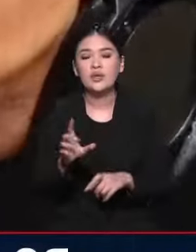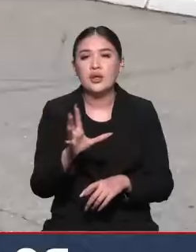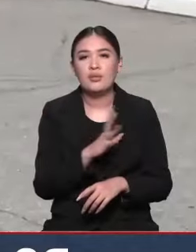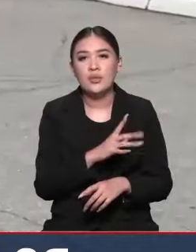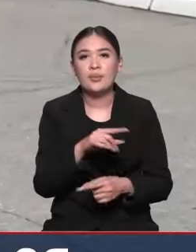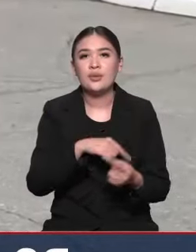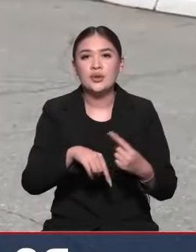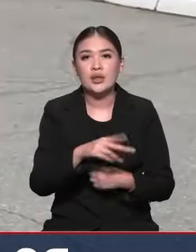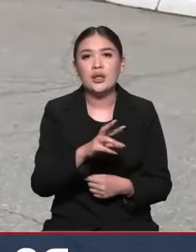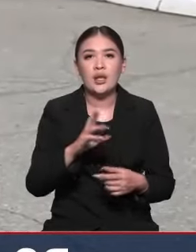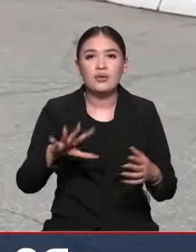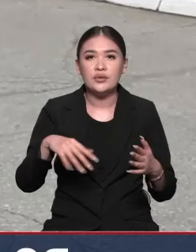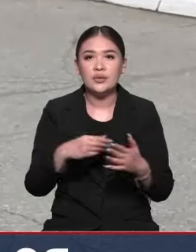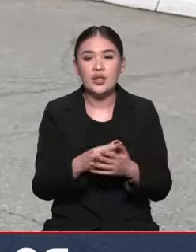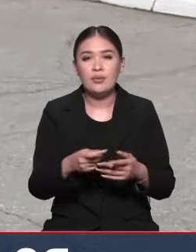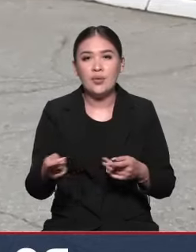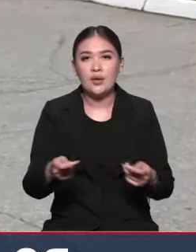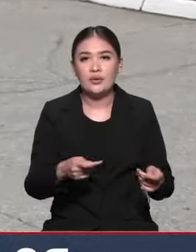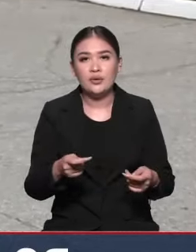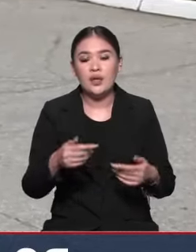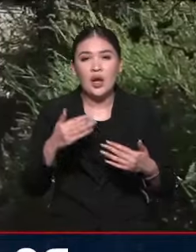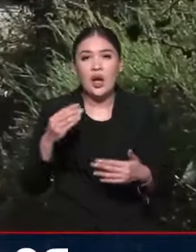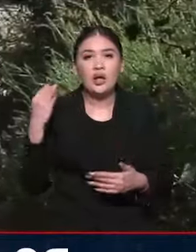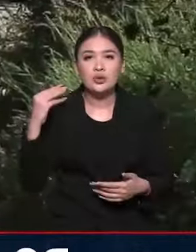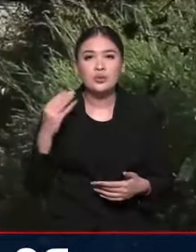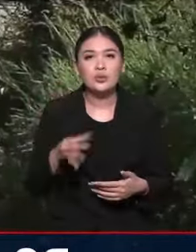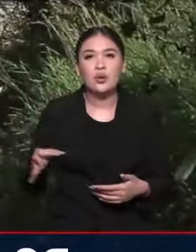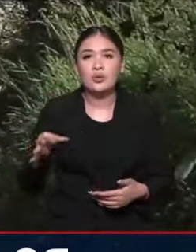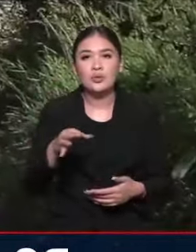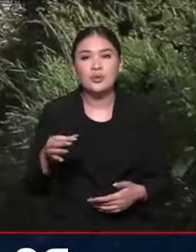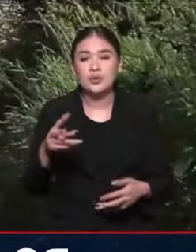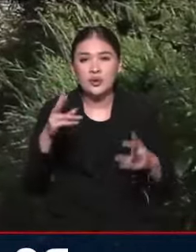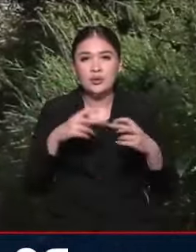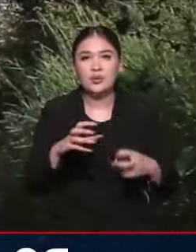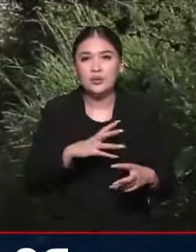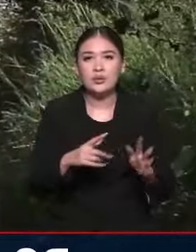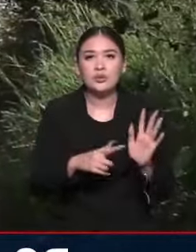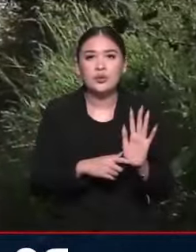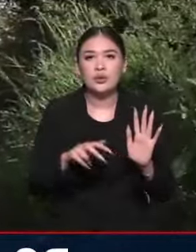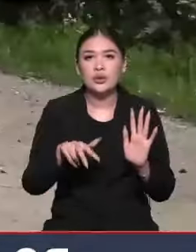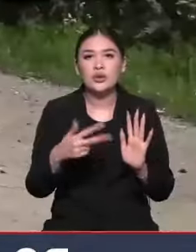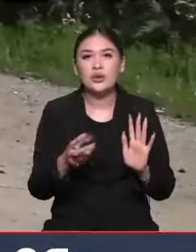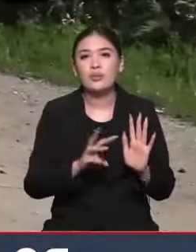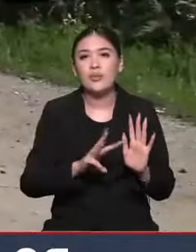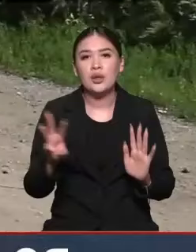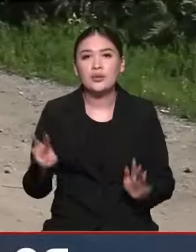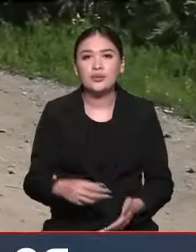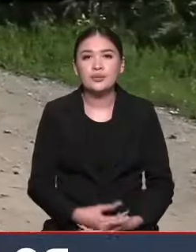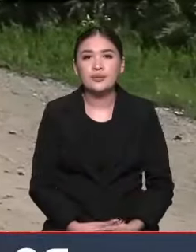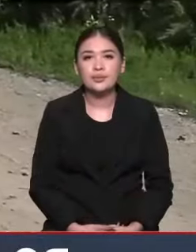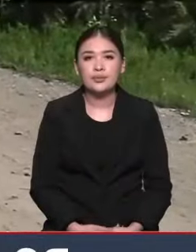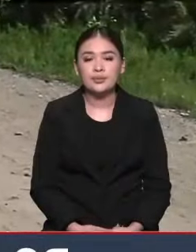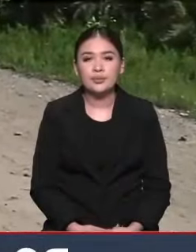регион выделяются из резерва правительства. Всего на Актюбинскую область предусмотрено 733 миллиона тенге. Эльмира Ержанова,